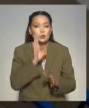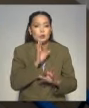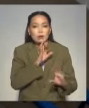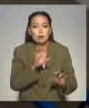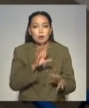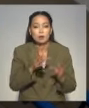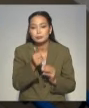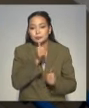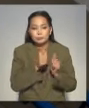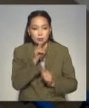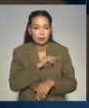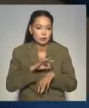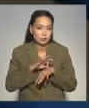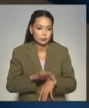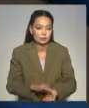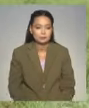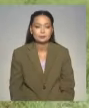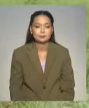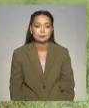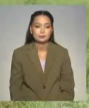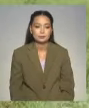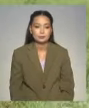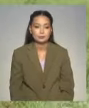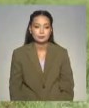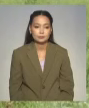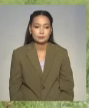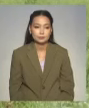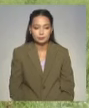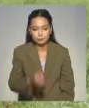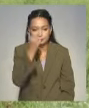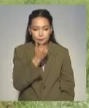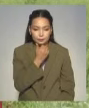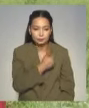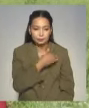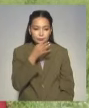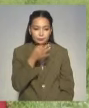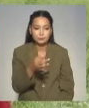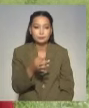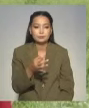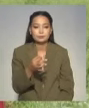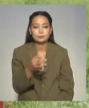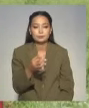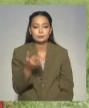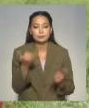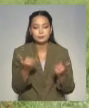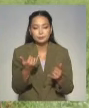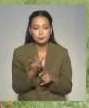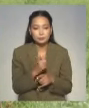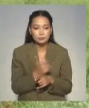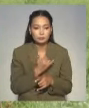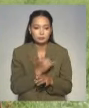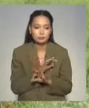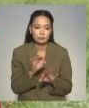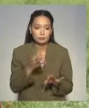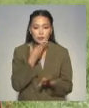бойынша сынақ жұмыстары жүріп жатыр. Мен алғысымды білдіргім келеді. Бізде қазір өте жақсы,